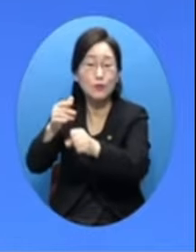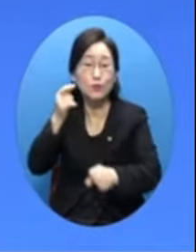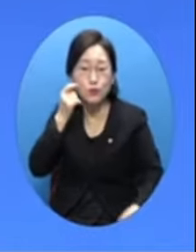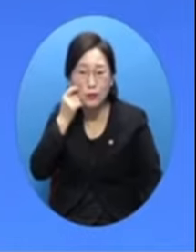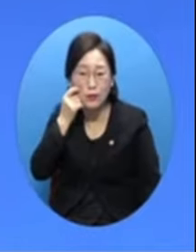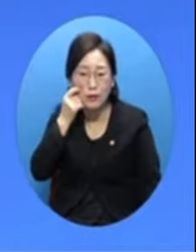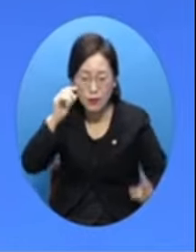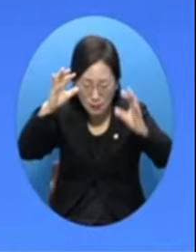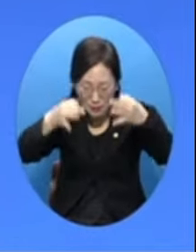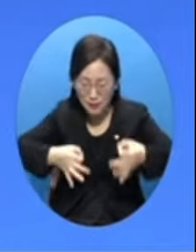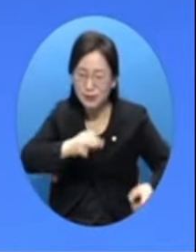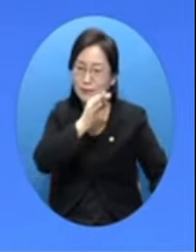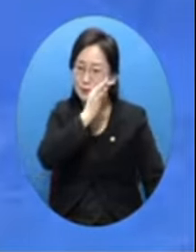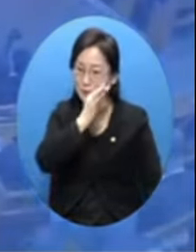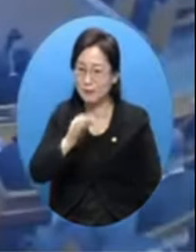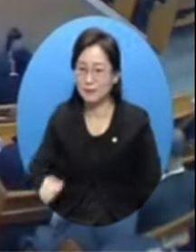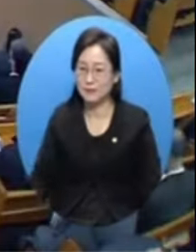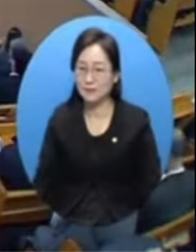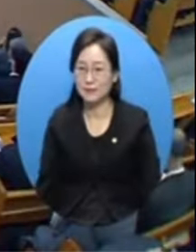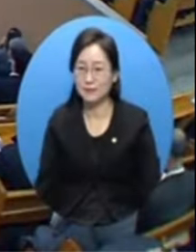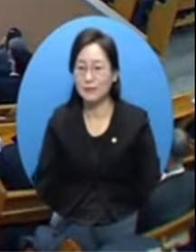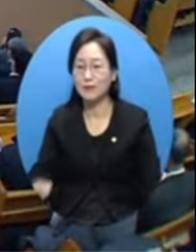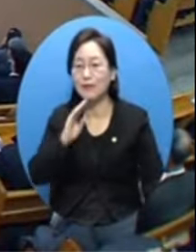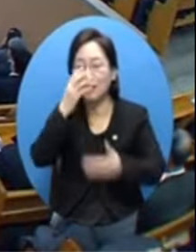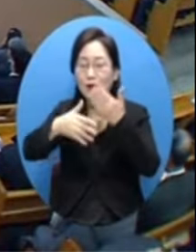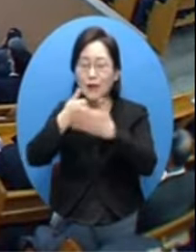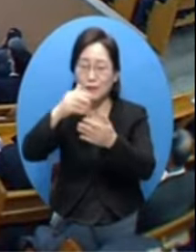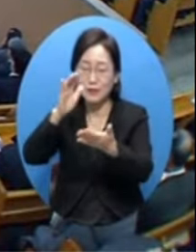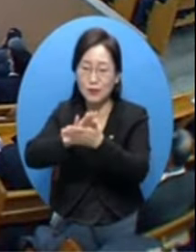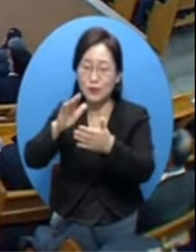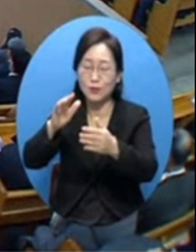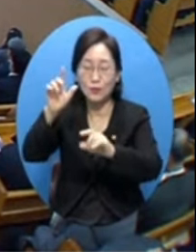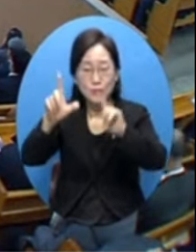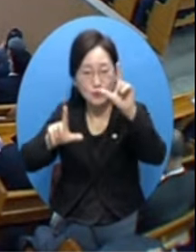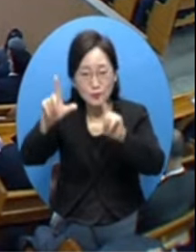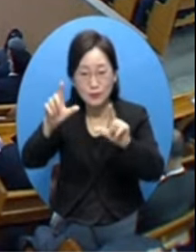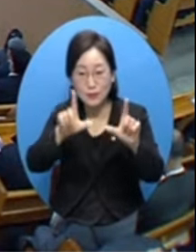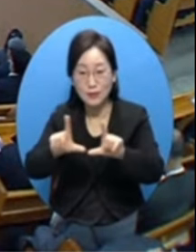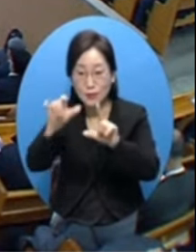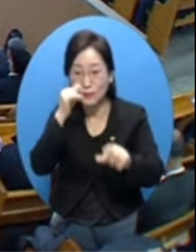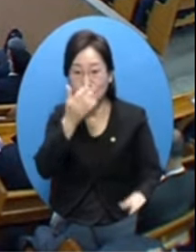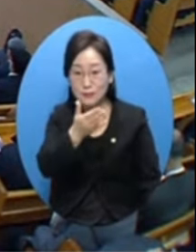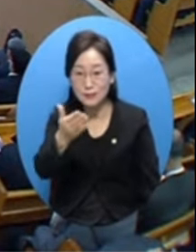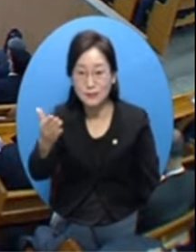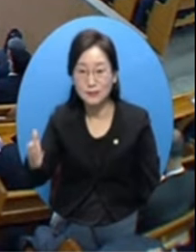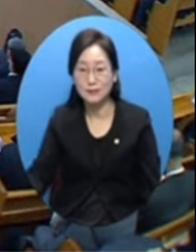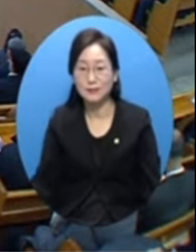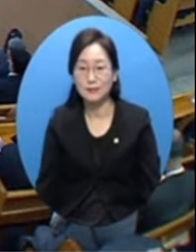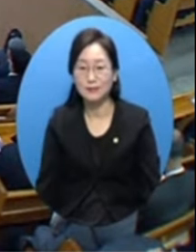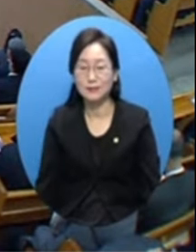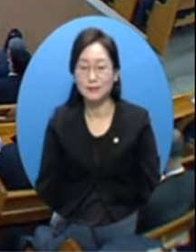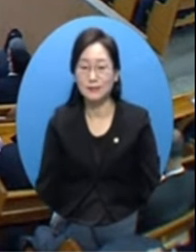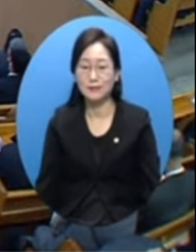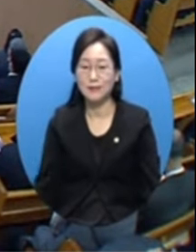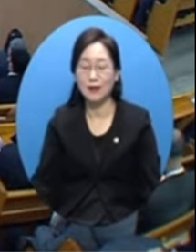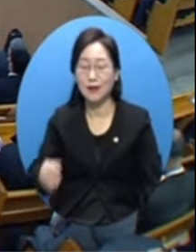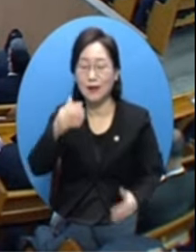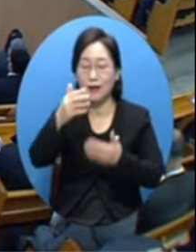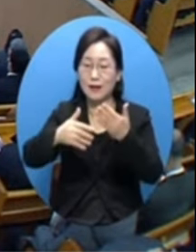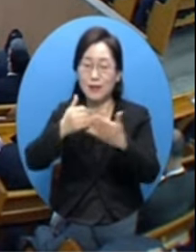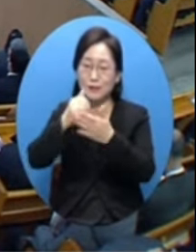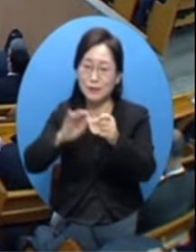우리가 부끄러운 모습이니까 정말 하나님을 뜨겁게 사랑하는 모습으로 살아가고 있 하나님 사랑하는 모습에